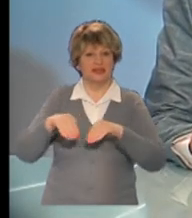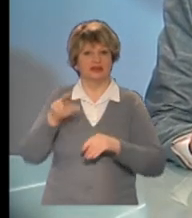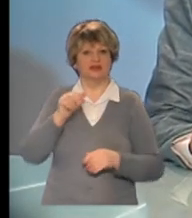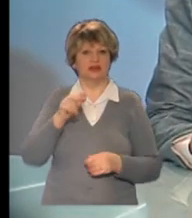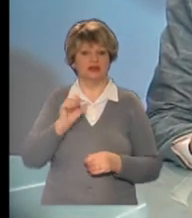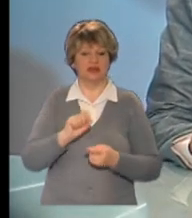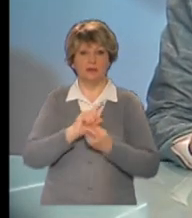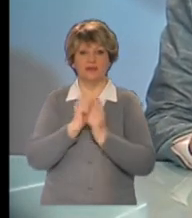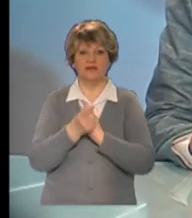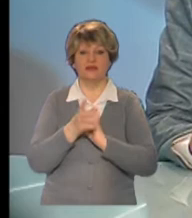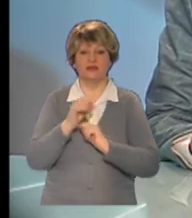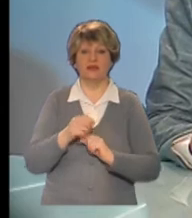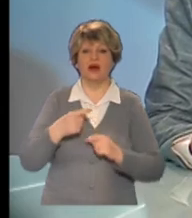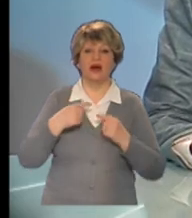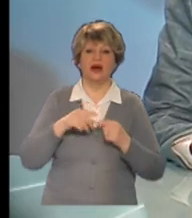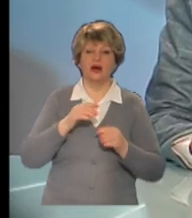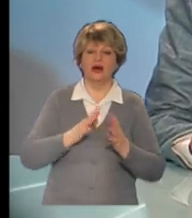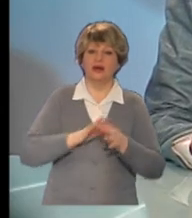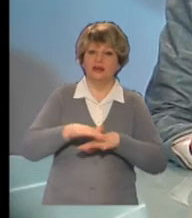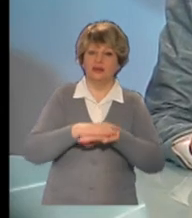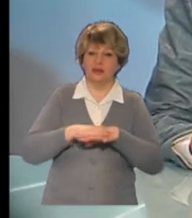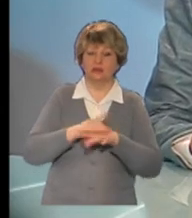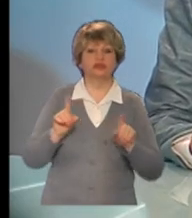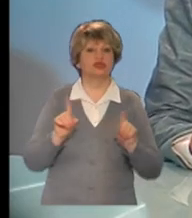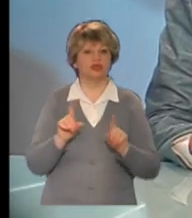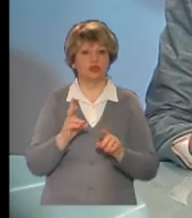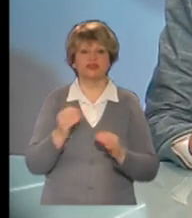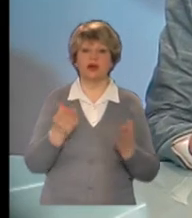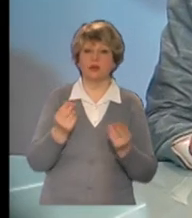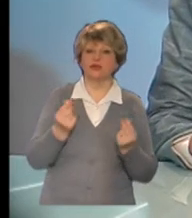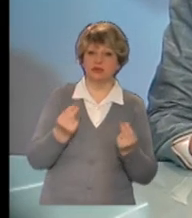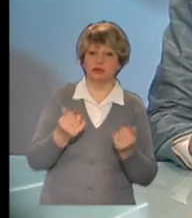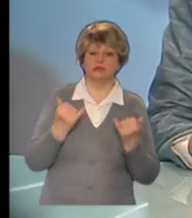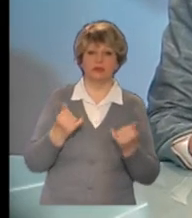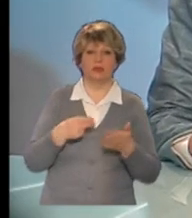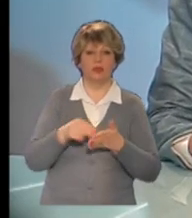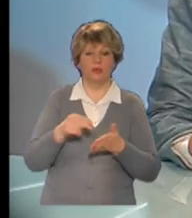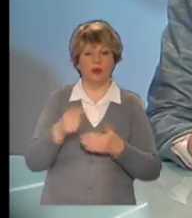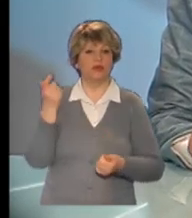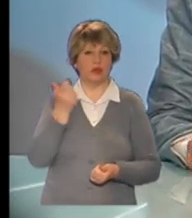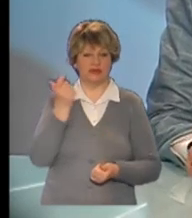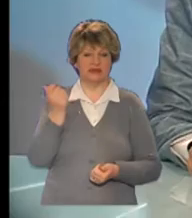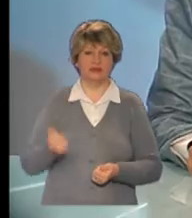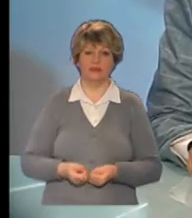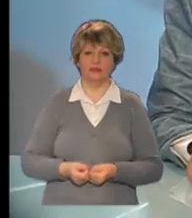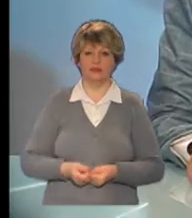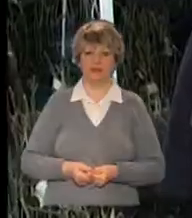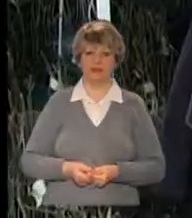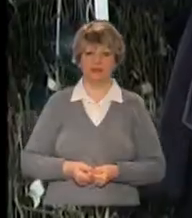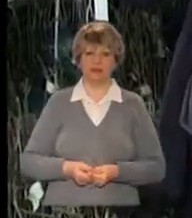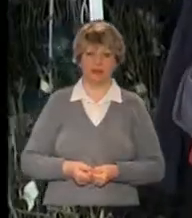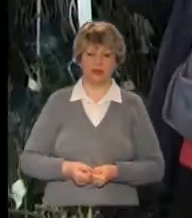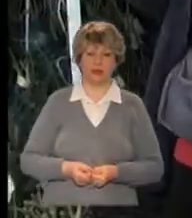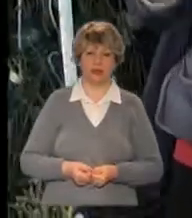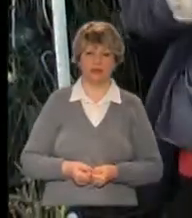черкаський ринок перетворюється на екзотичний сад. Що і за яку ціну нині купують господарі, дізнавалася Марія Дублякова.